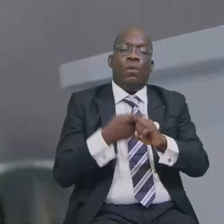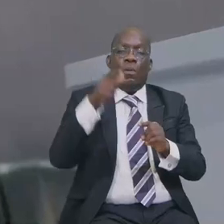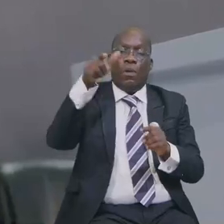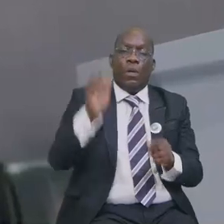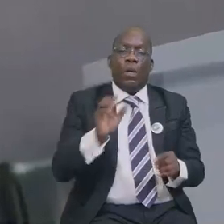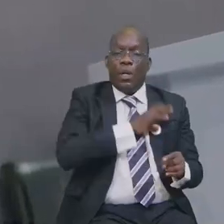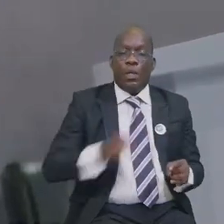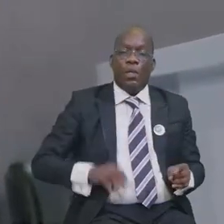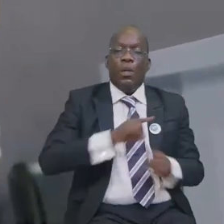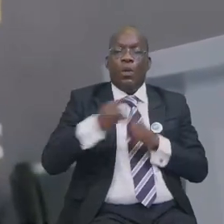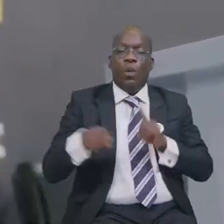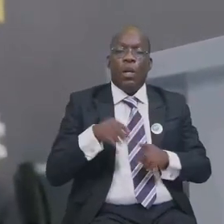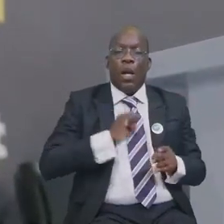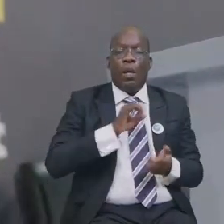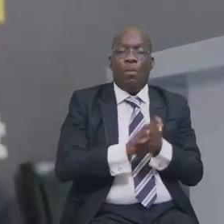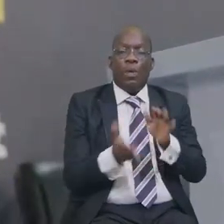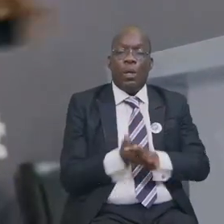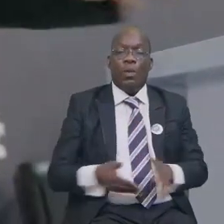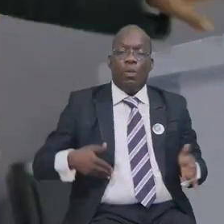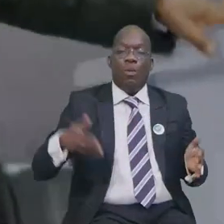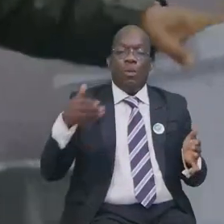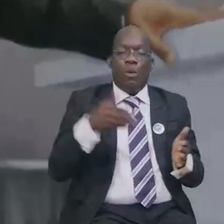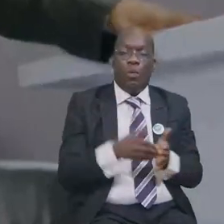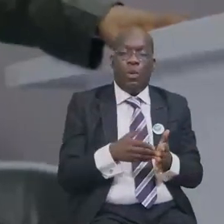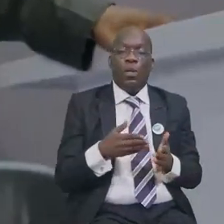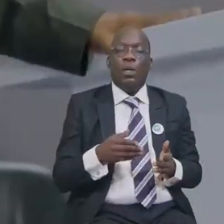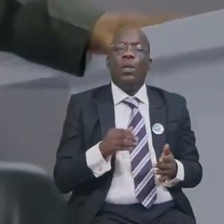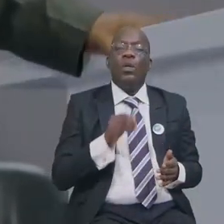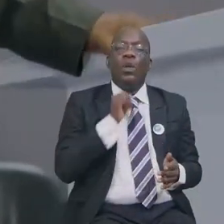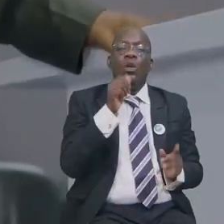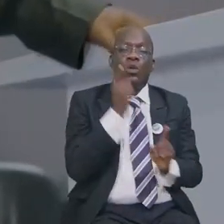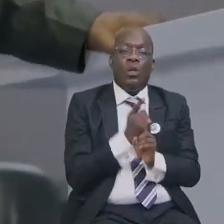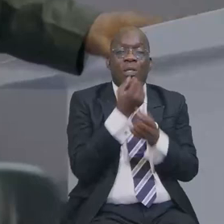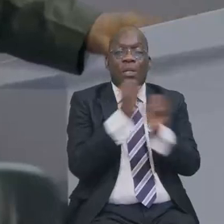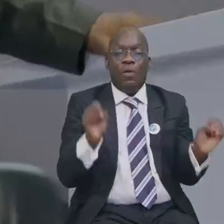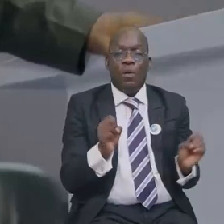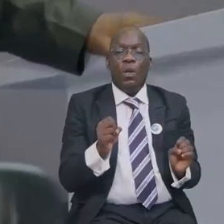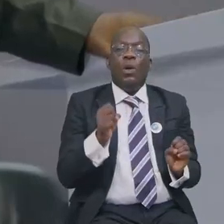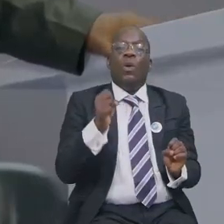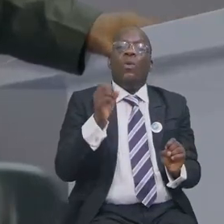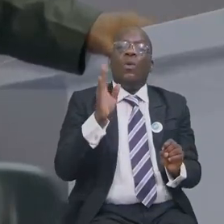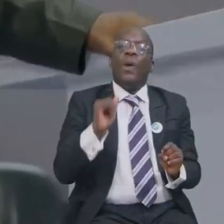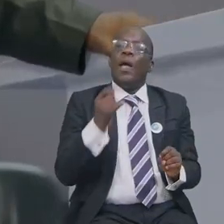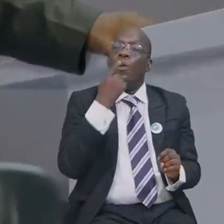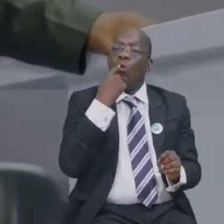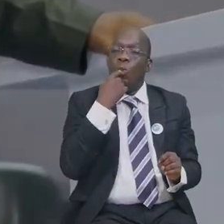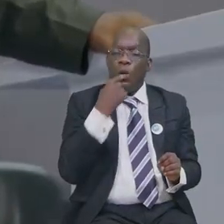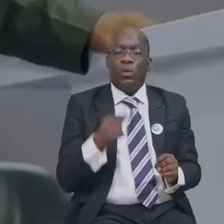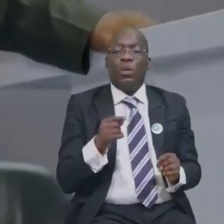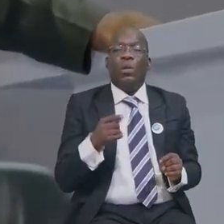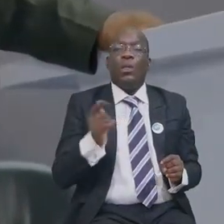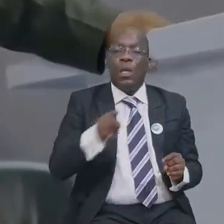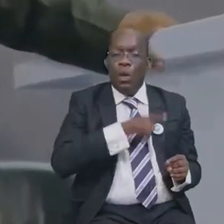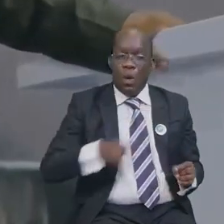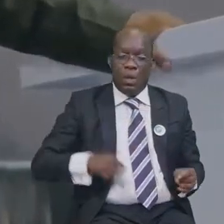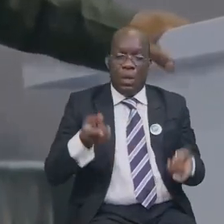nouveau, quand on dit né de nouveau, ce n'est pas de la bouche, le Seigneur est venu dans mon cœur.